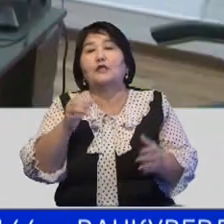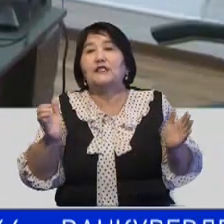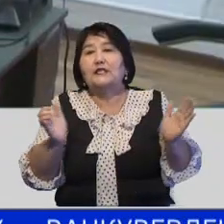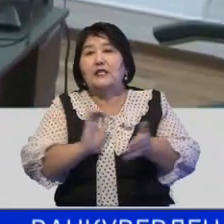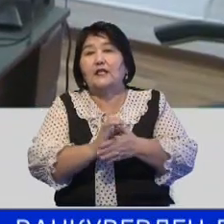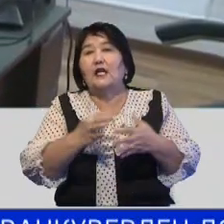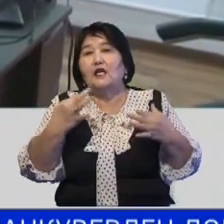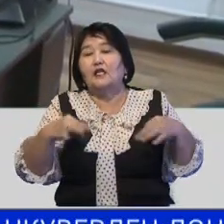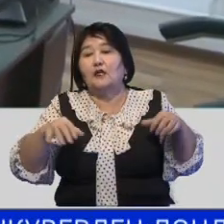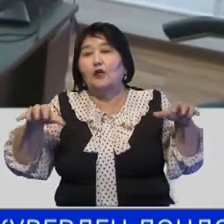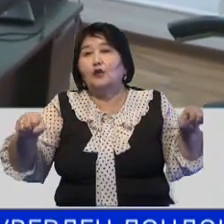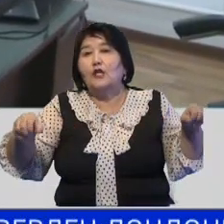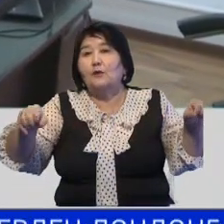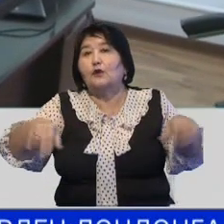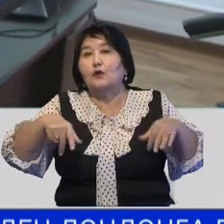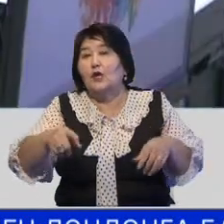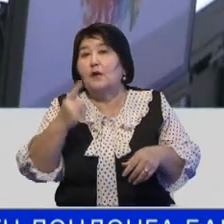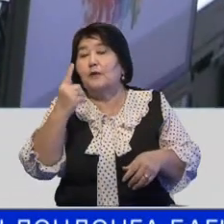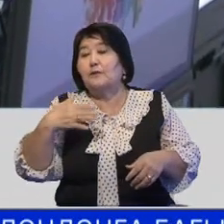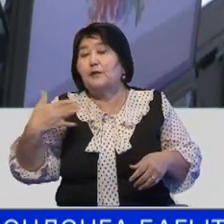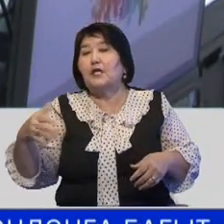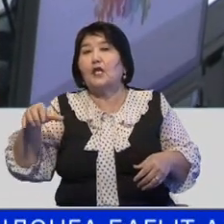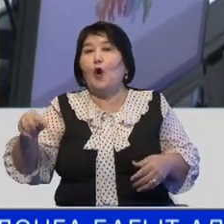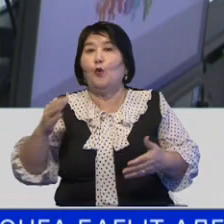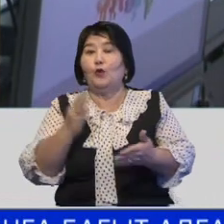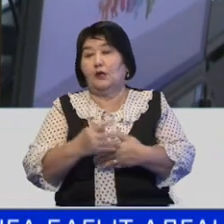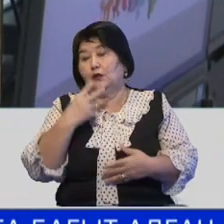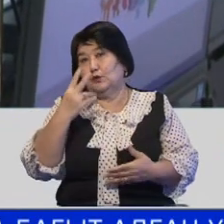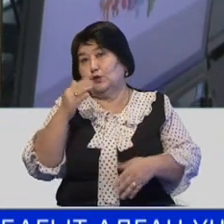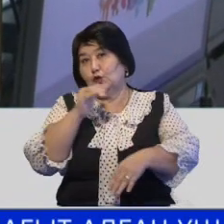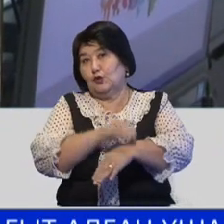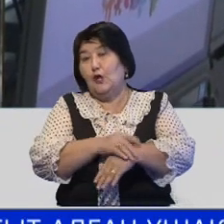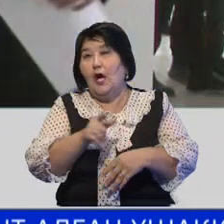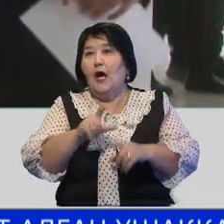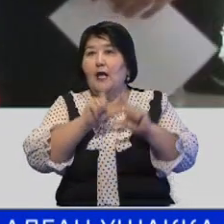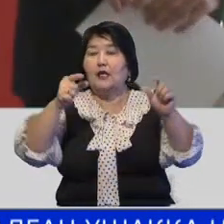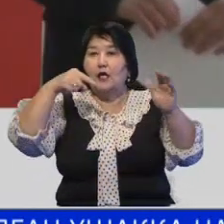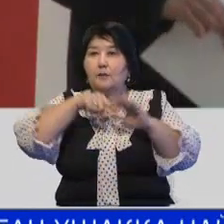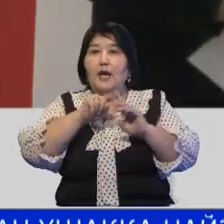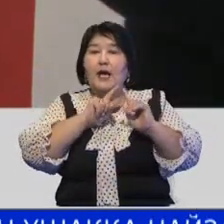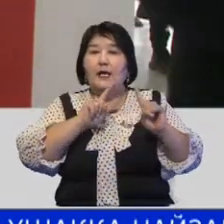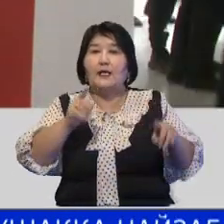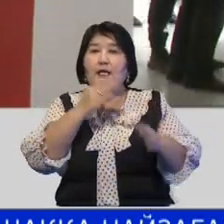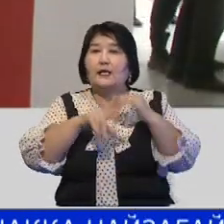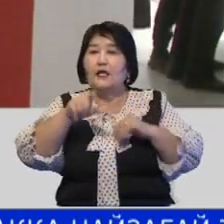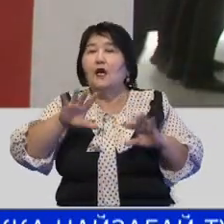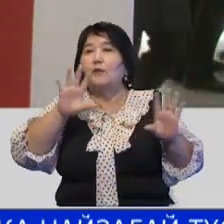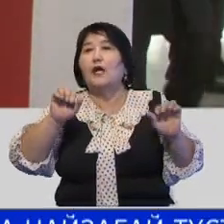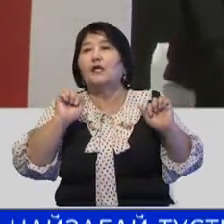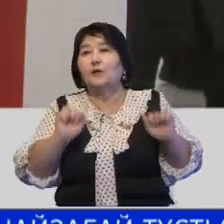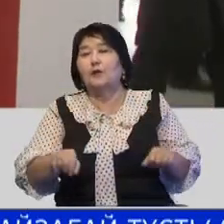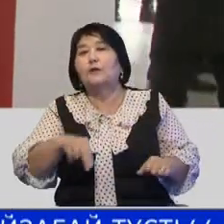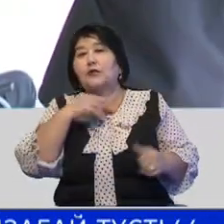мен еркін ұстап жүруге арналған тұтқаның тек бір бетте орнатылғандығы көзге түсті. Ал ғимараттың ішінде ерекше жандарға барлық